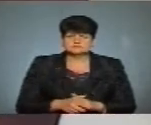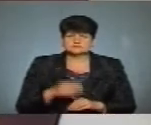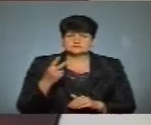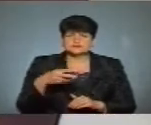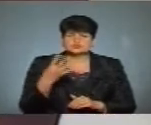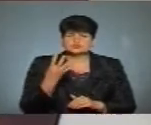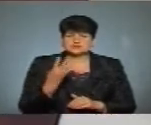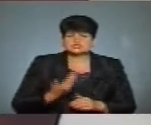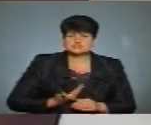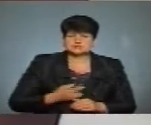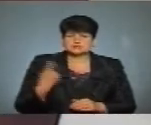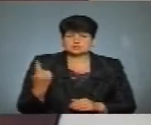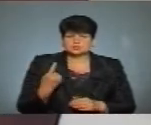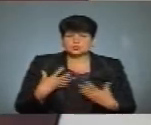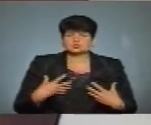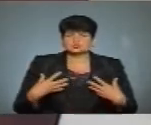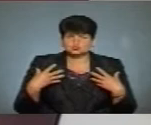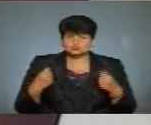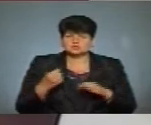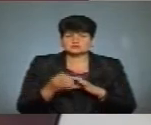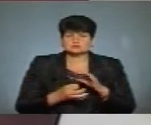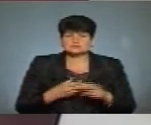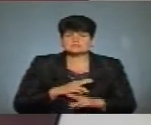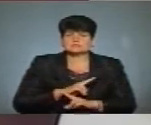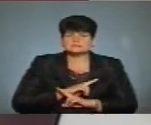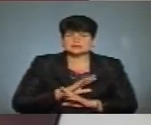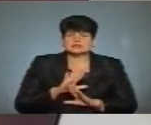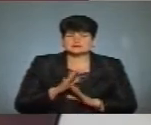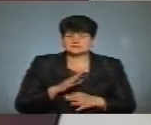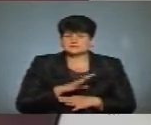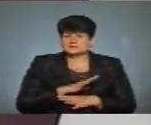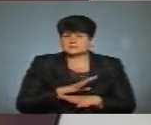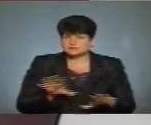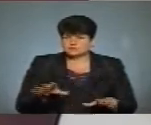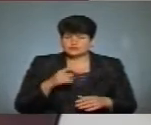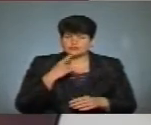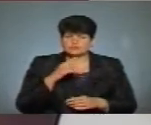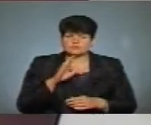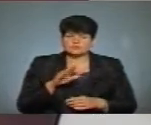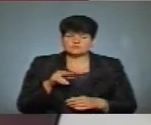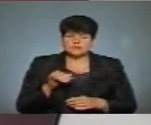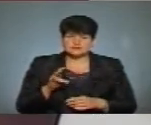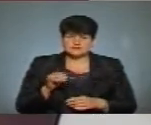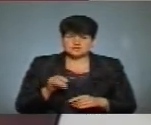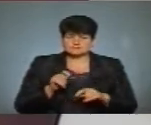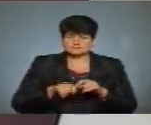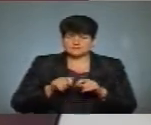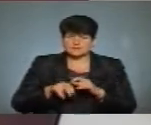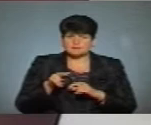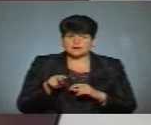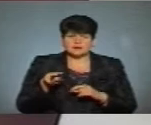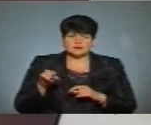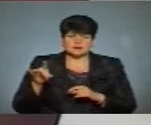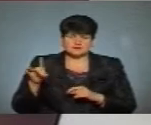24 жителі області одужали за добу, летальних випадків не було, каже Володимир Паничев. Протестували методом